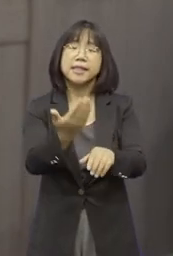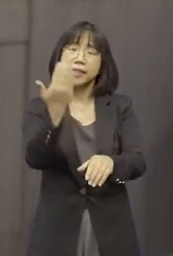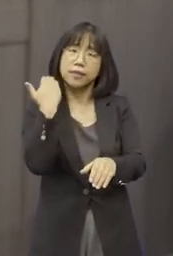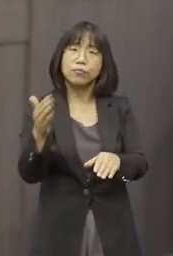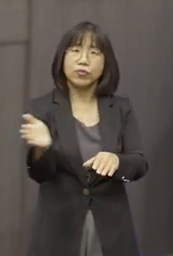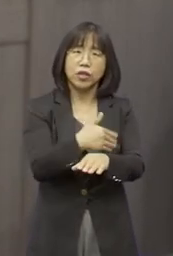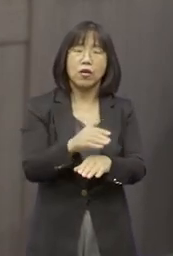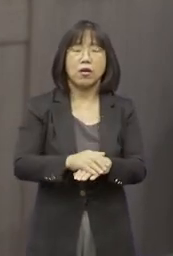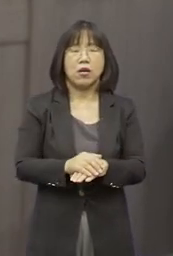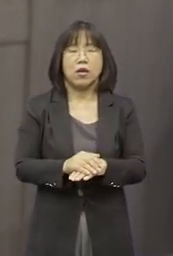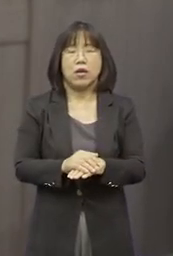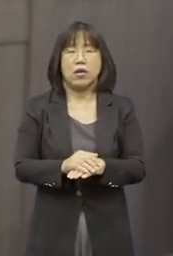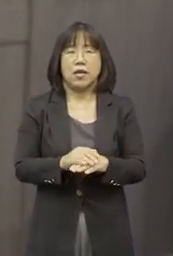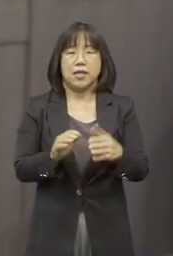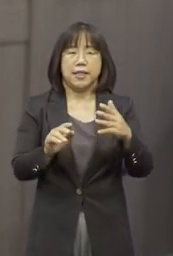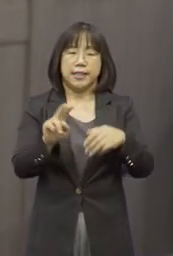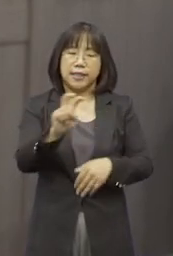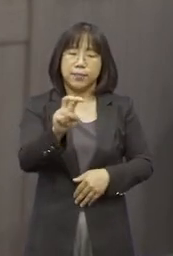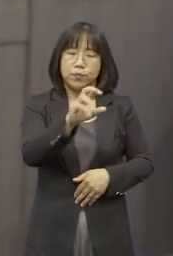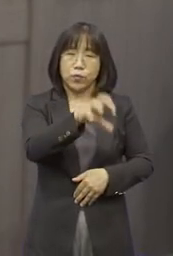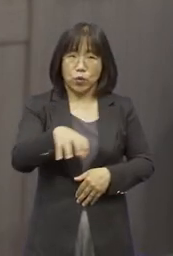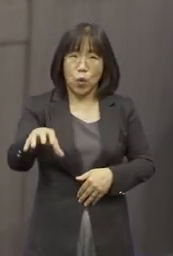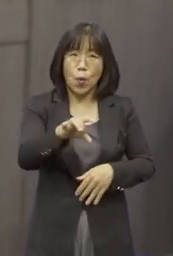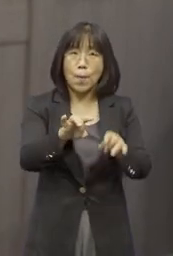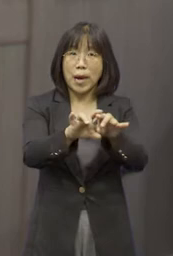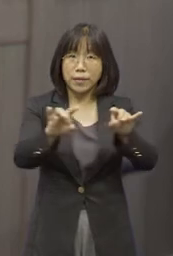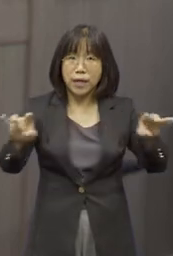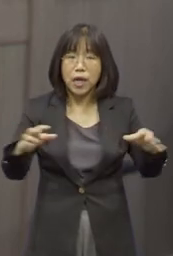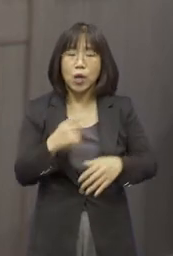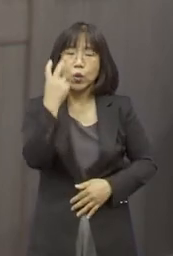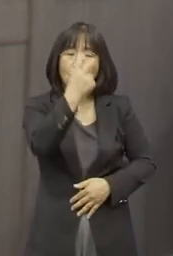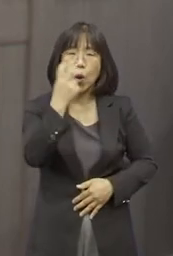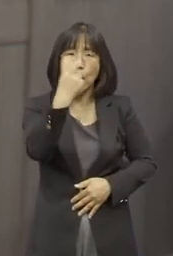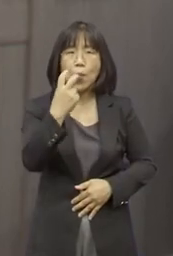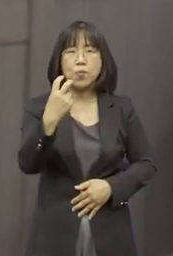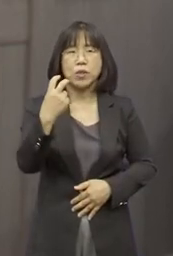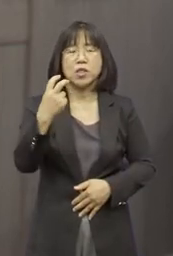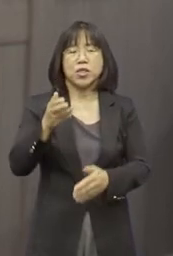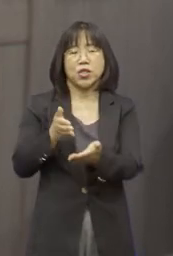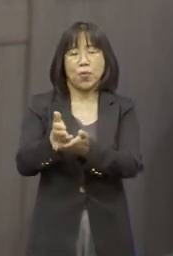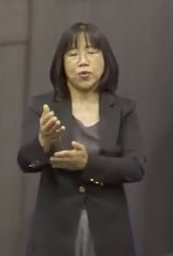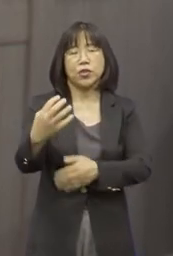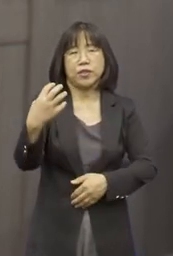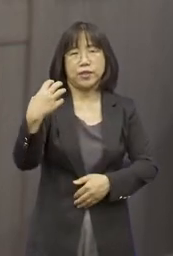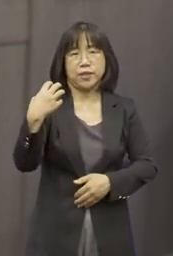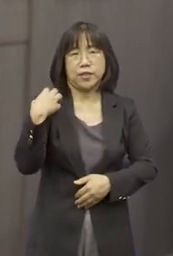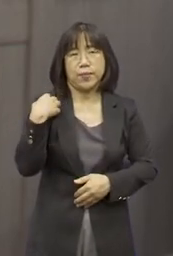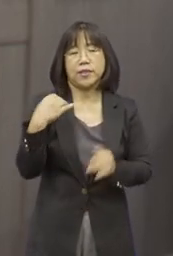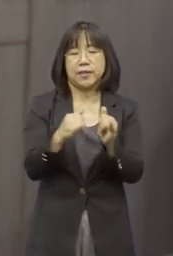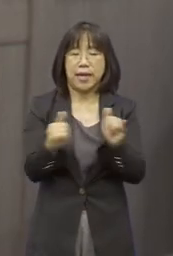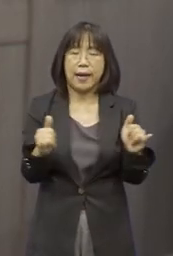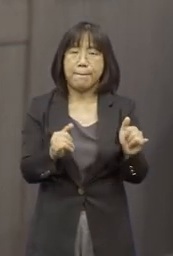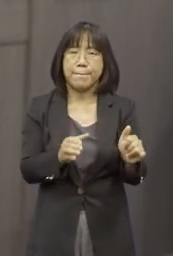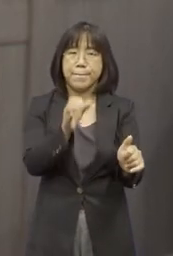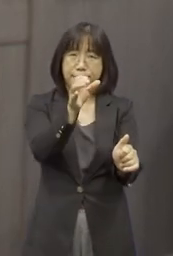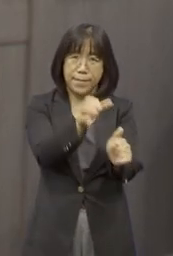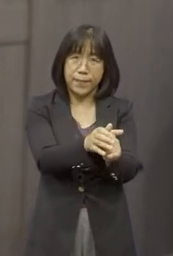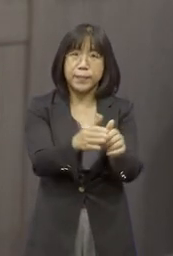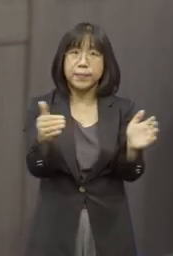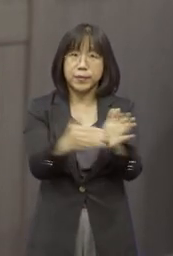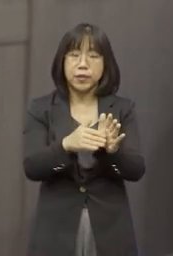7월부터 20개동 주민센터에 돌봄 SOS센터를 설치하고 전담 인력인 돌봄 매니저도